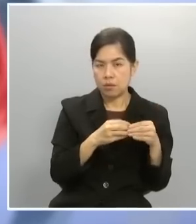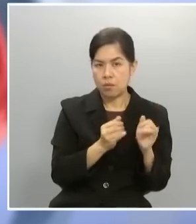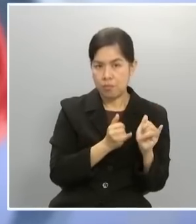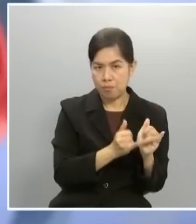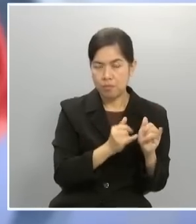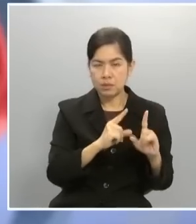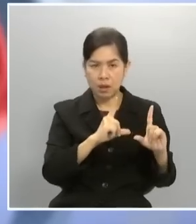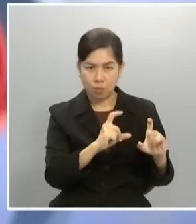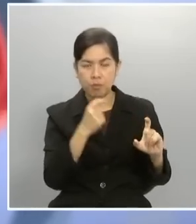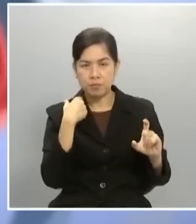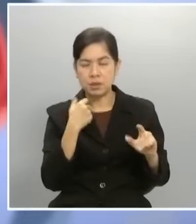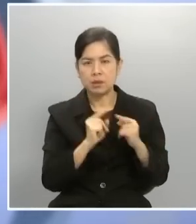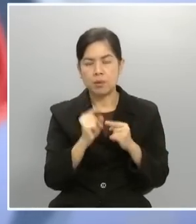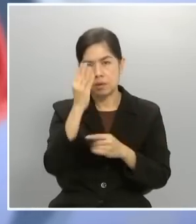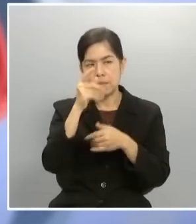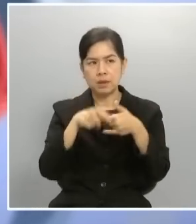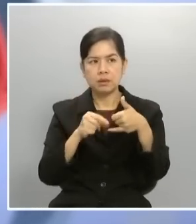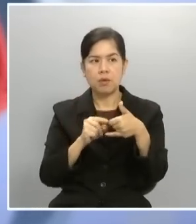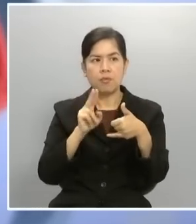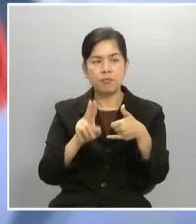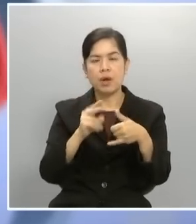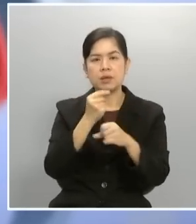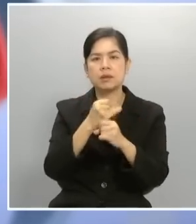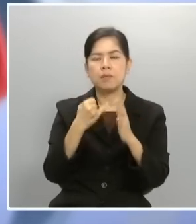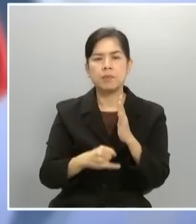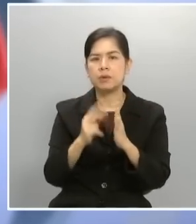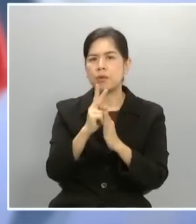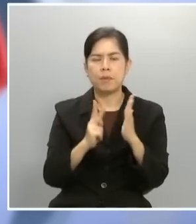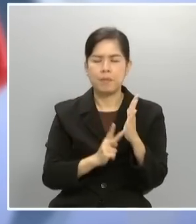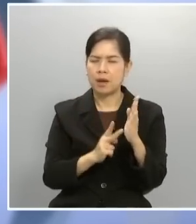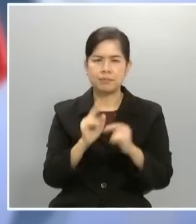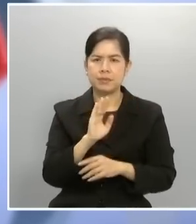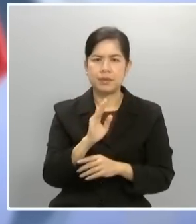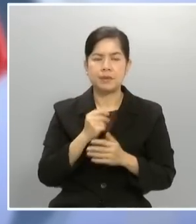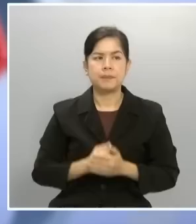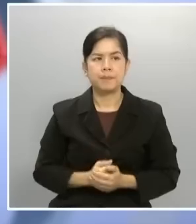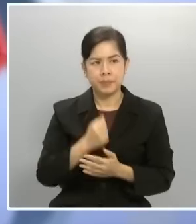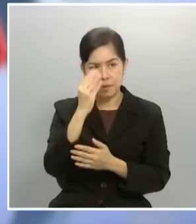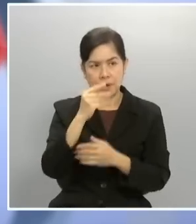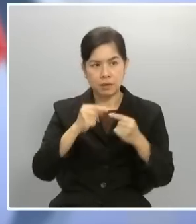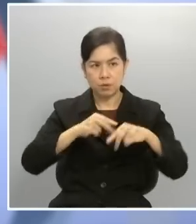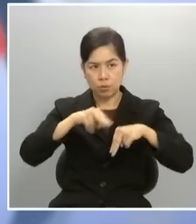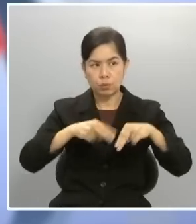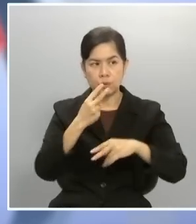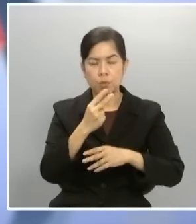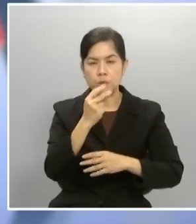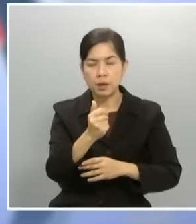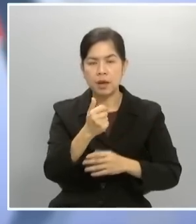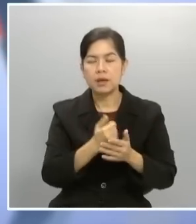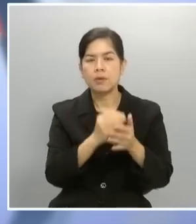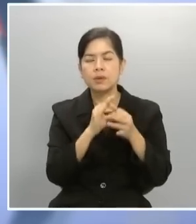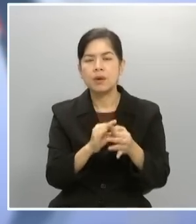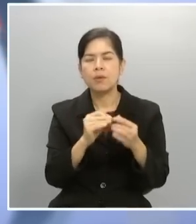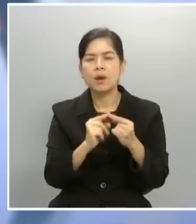ก็ยืนันว่าไม่ได้หมายความว่าเขาจะต้องไปลงทุนทำธุรกิจกับคนพวกนี้ซึ่งสามารถตรวจสอบได้ส่วนเรื่องของการรถอ่ามีรถ